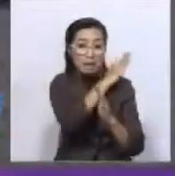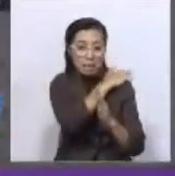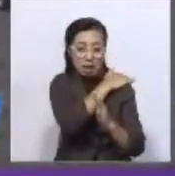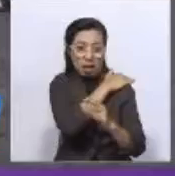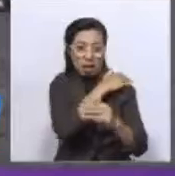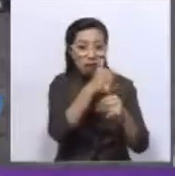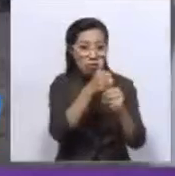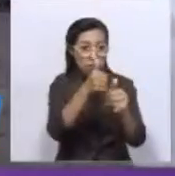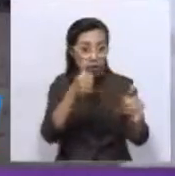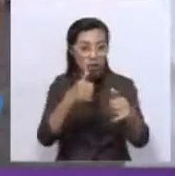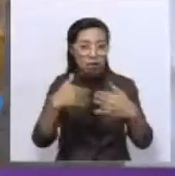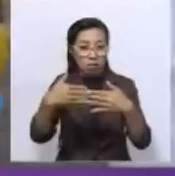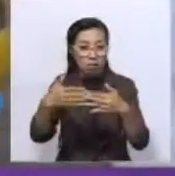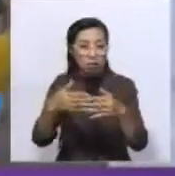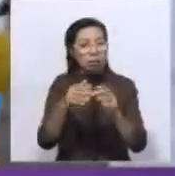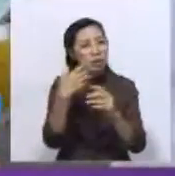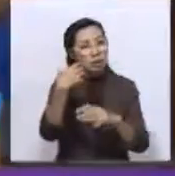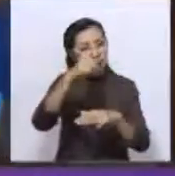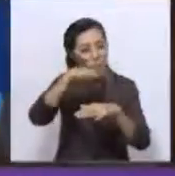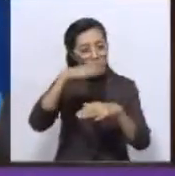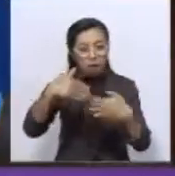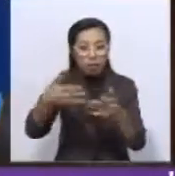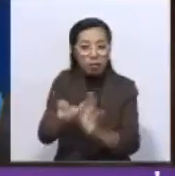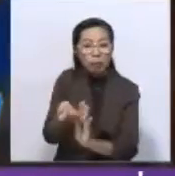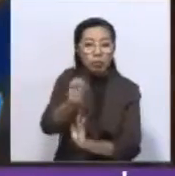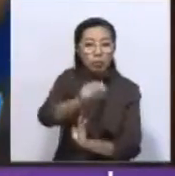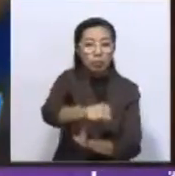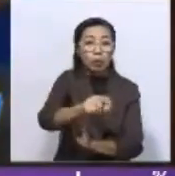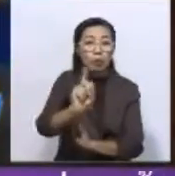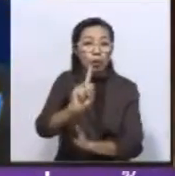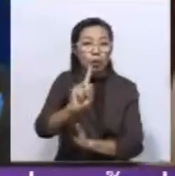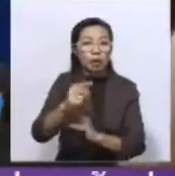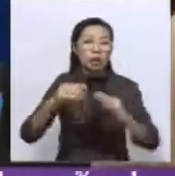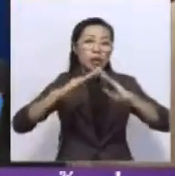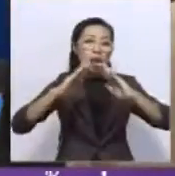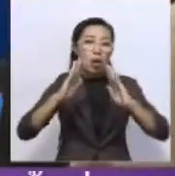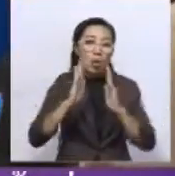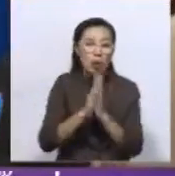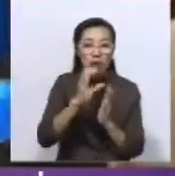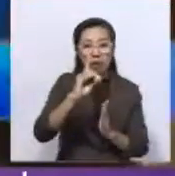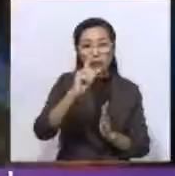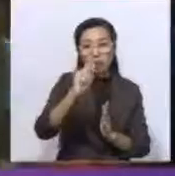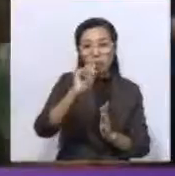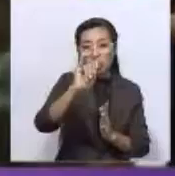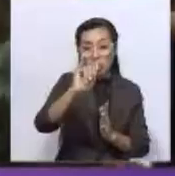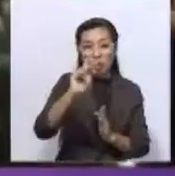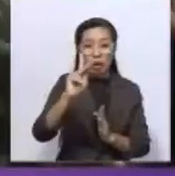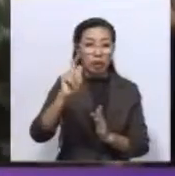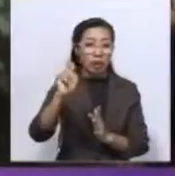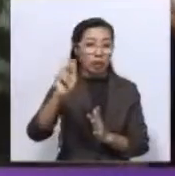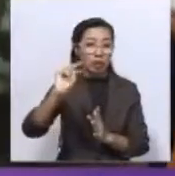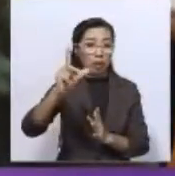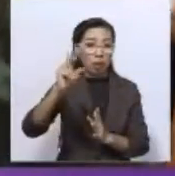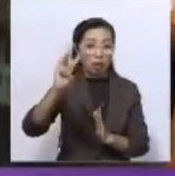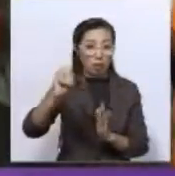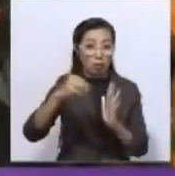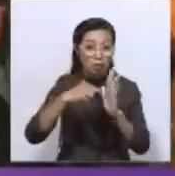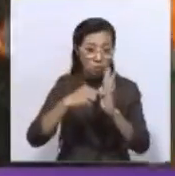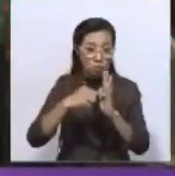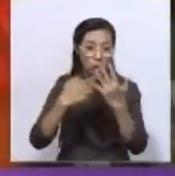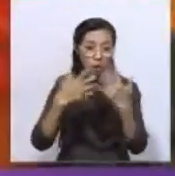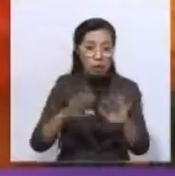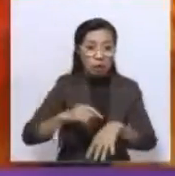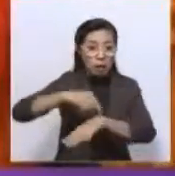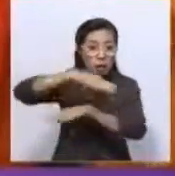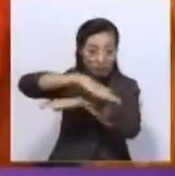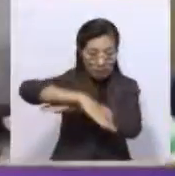าหารแห้งพระสงฆ์สามเณรกว่า10รูปที่วัดพระธาตุดอยกองหมู่โดยในช่วงค่ำจะมีพิธีเวียนเทียนที่วัดพระธาตุด